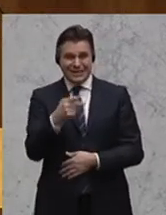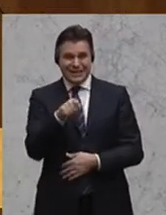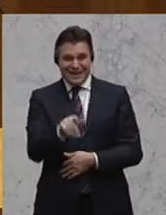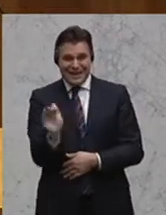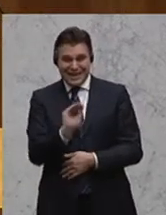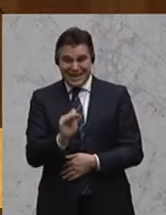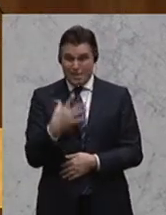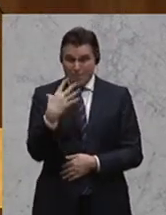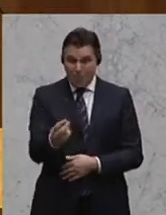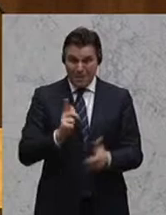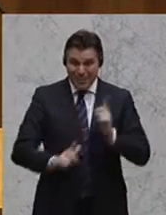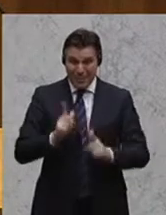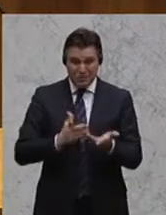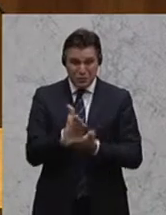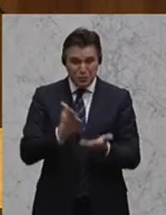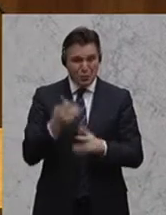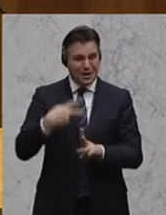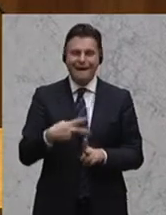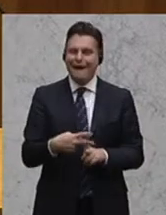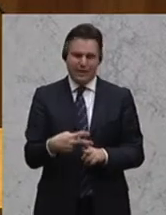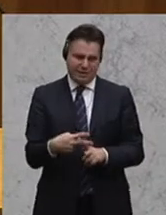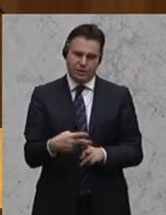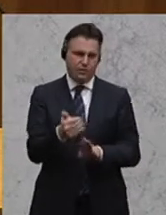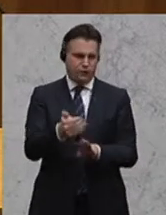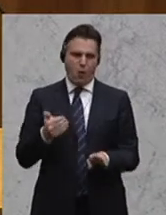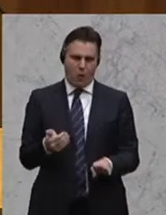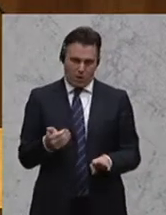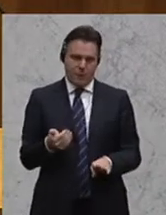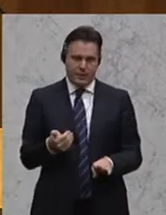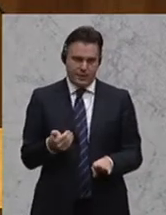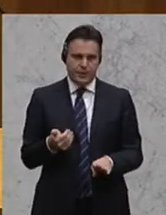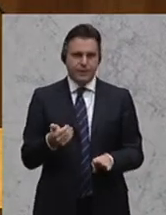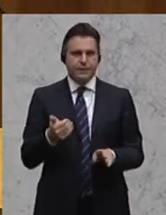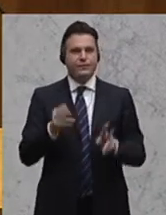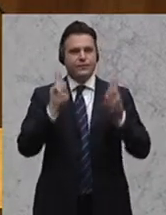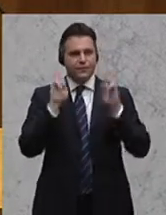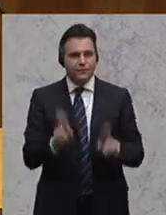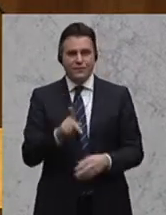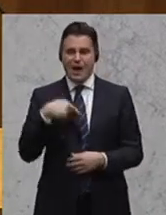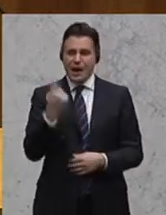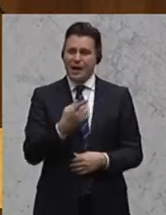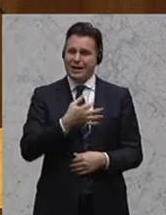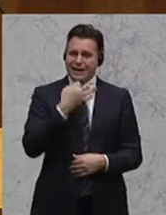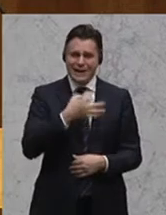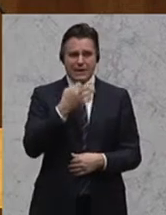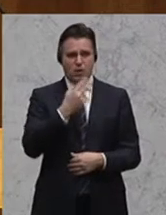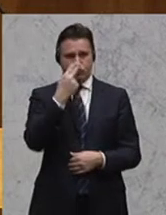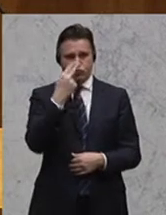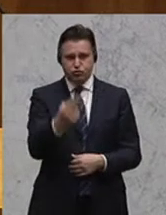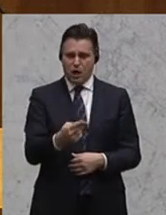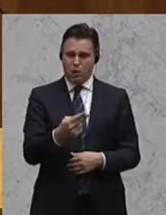Kind diesem Leid unterlege. Meine sehr geehrten Damen und Herren, bis zuletzt wurde mit größter Sorgfalt und im Bewusstsein